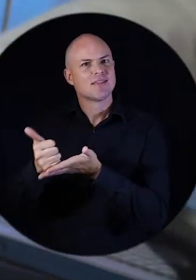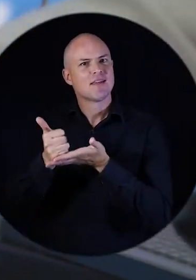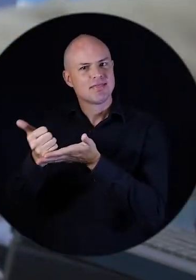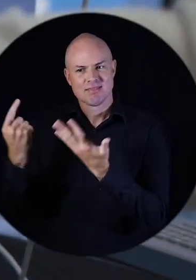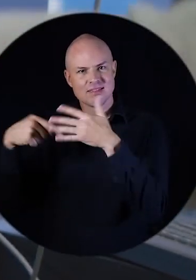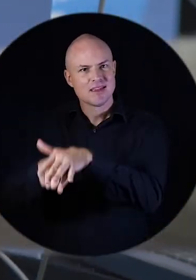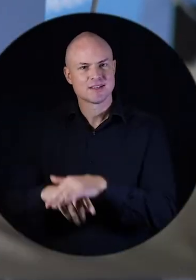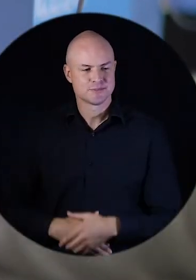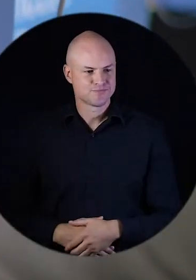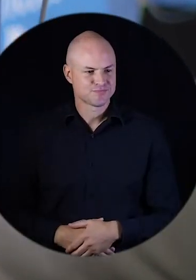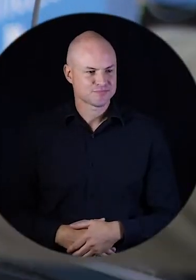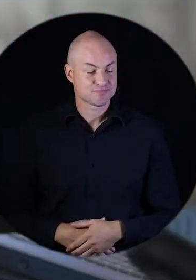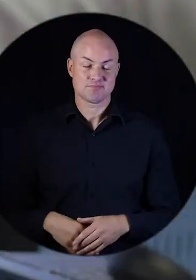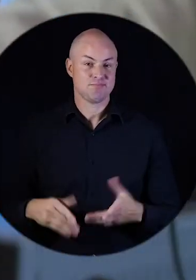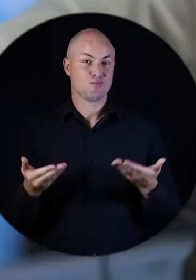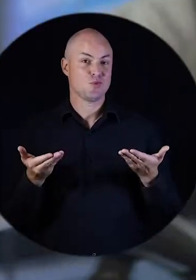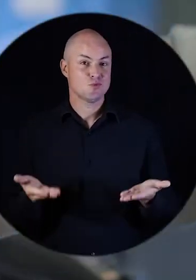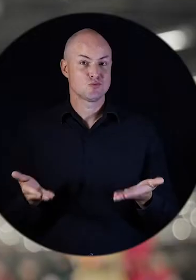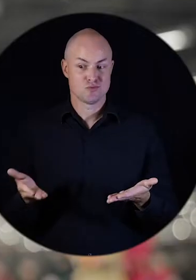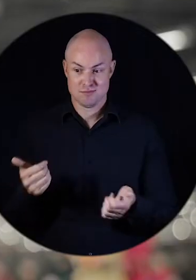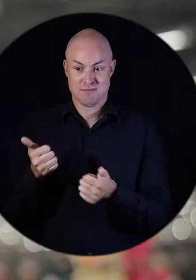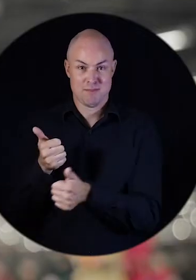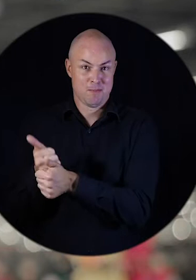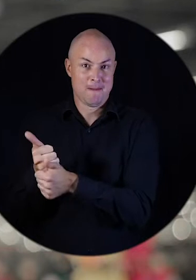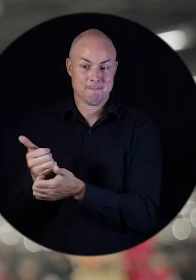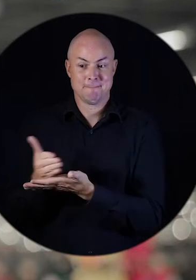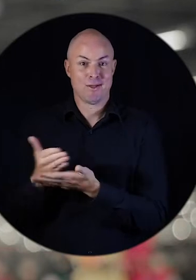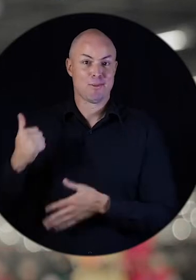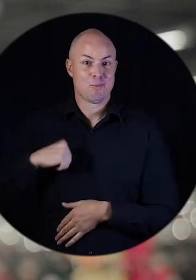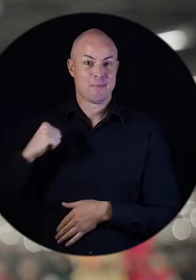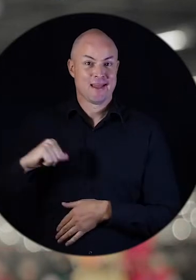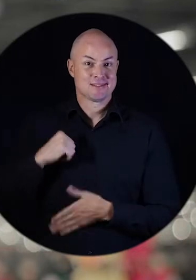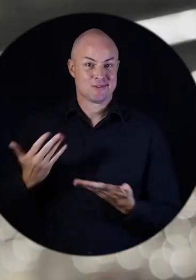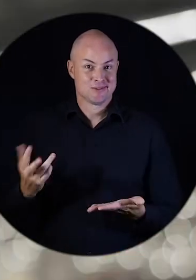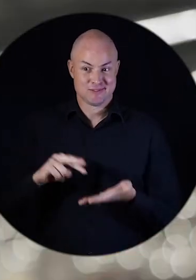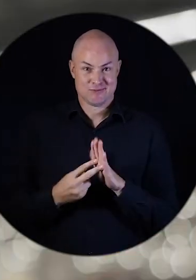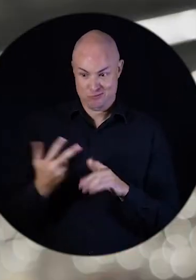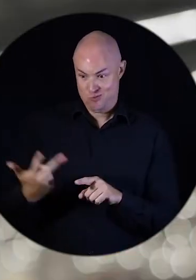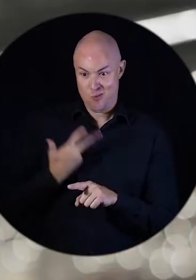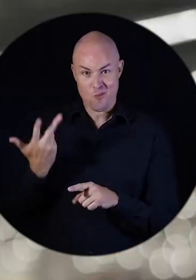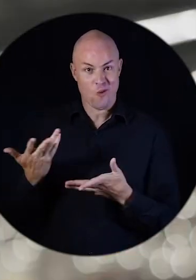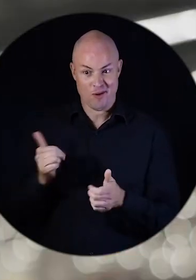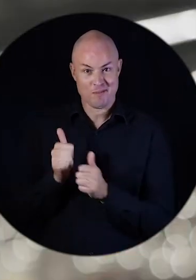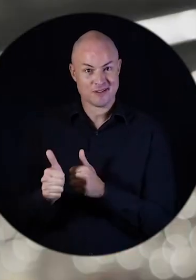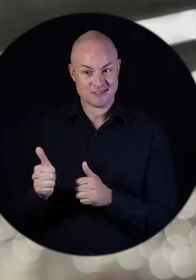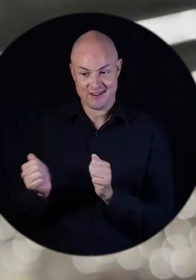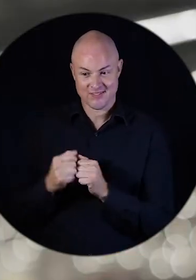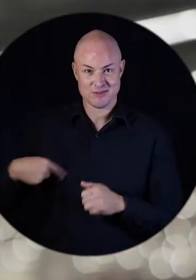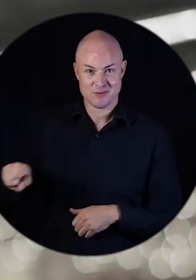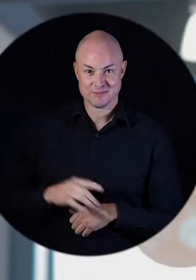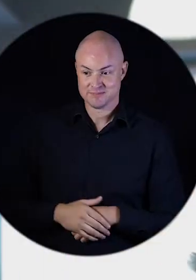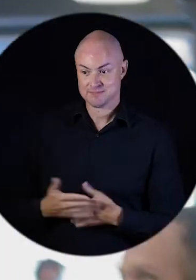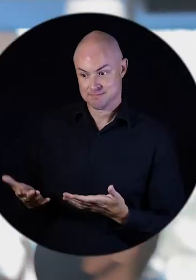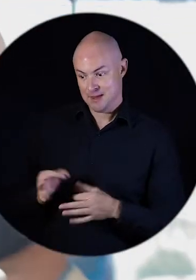aide l'intégration. C'est drôle parce que même aujourd'hui, il passe sa période d'éprouvation. Donc, ça fait 3 mois qu'il est avec